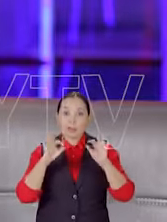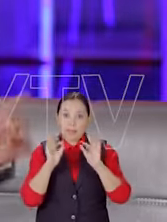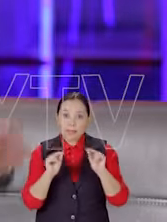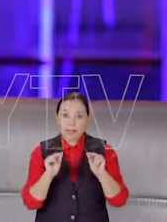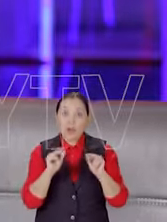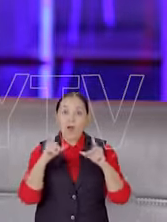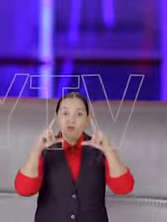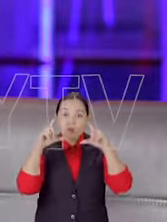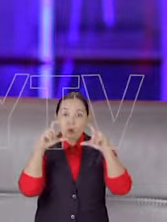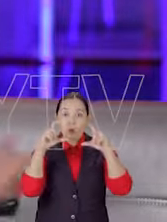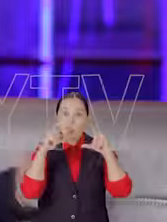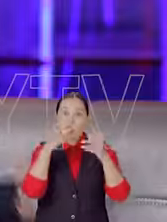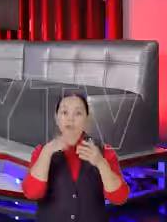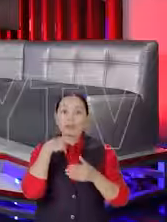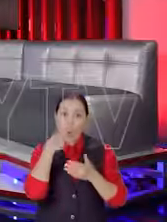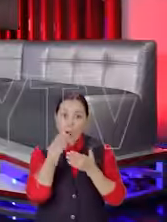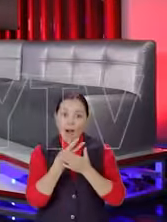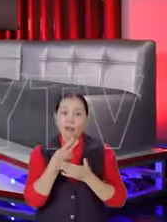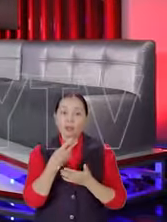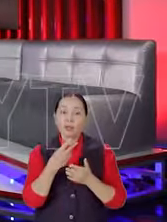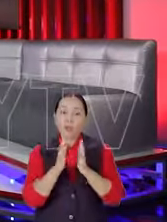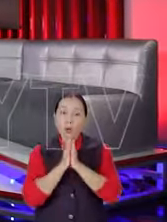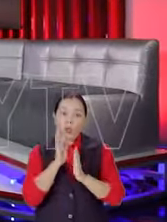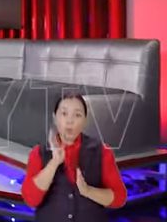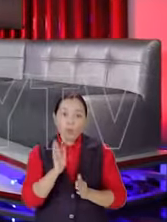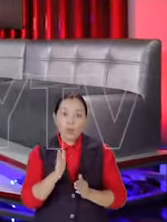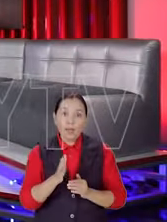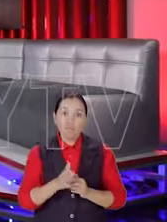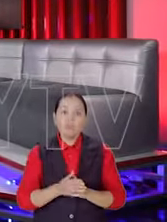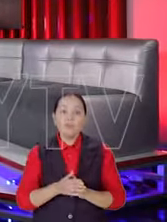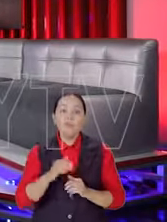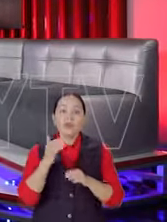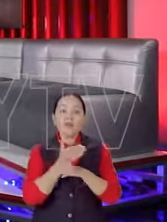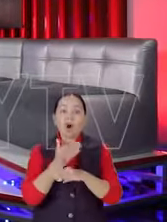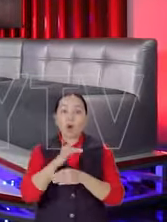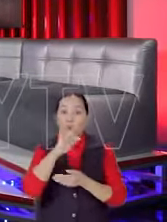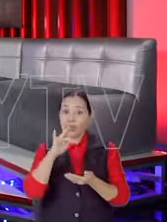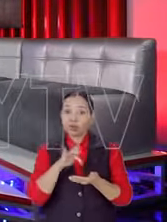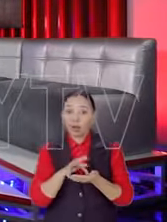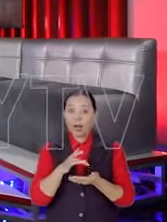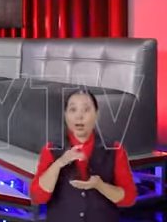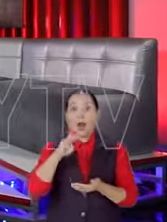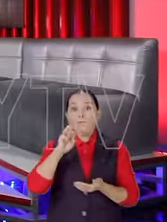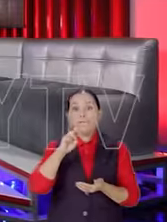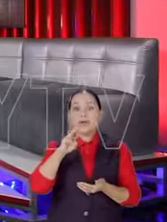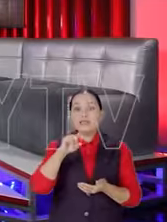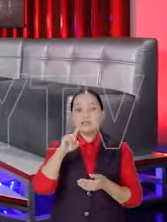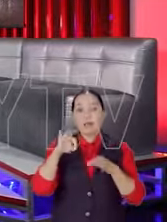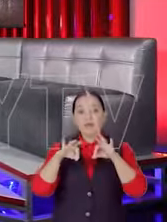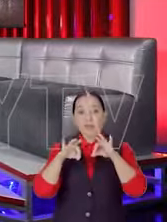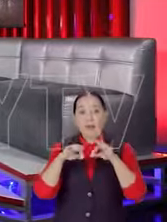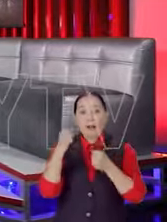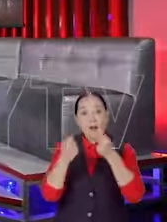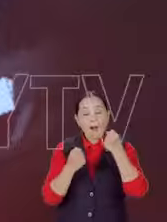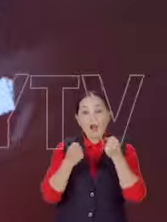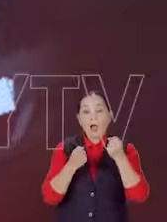tasdiqlaydi. Fotosuratga e'tiboringizni qaratishni so'ragan bo'lardik. Farg'ona shahrida Matiz avtomobili